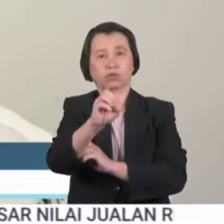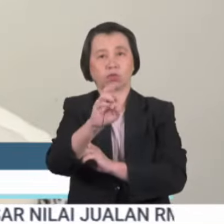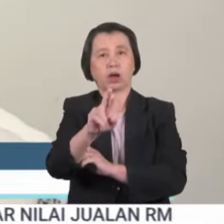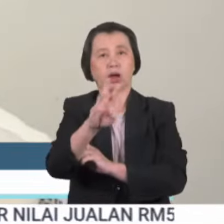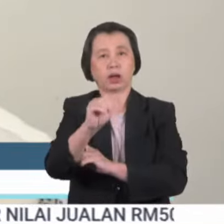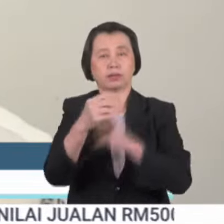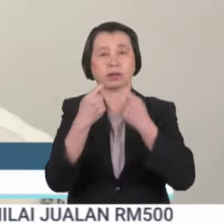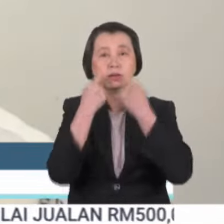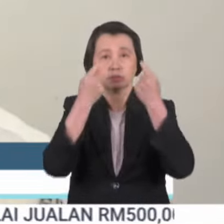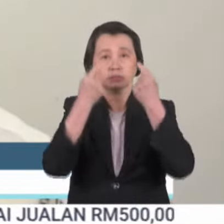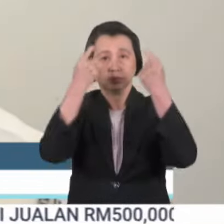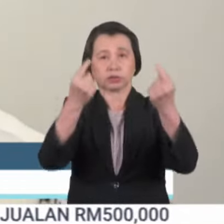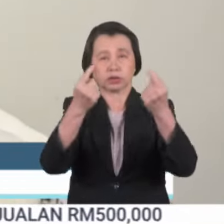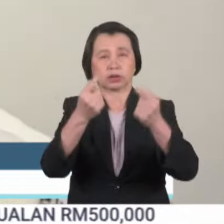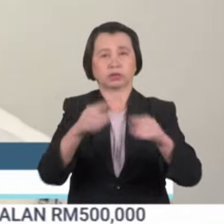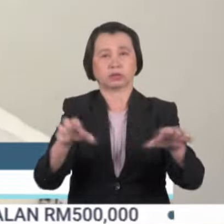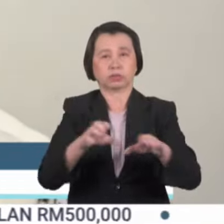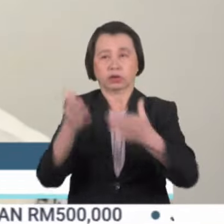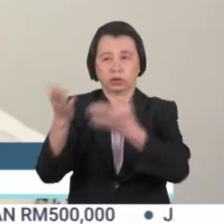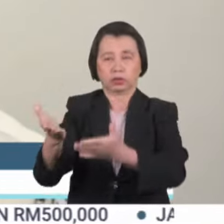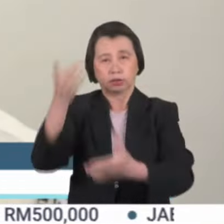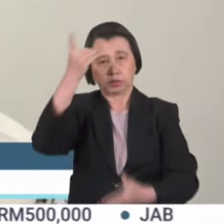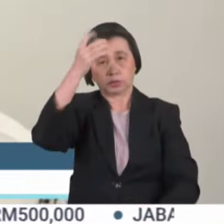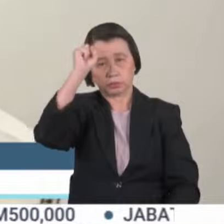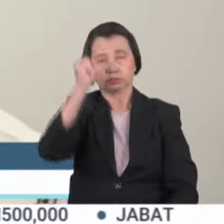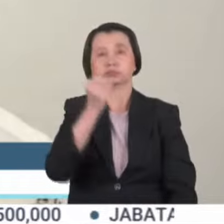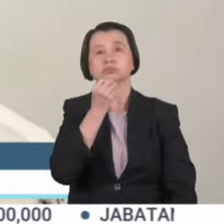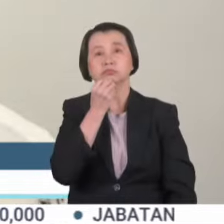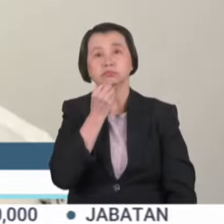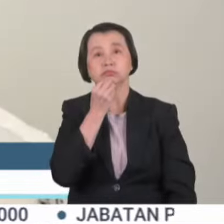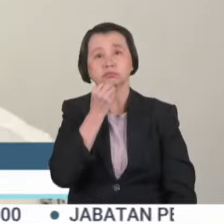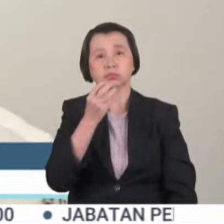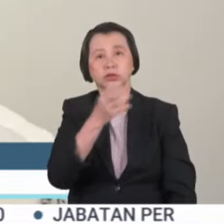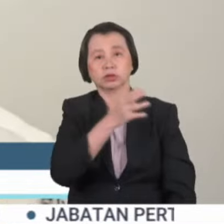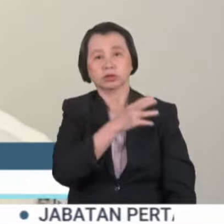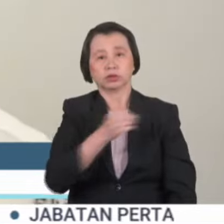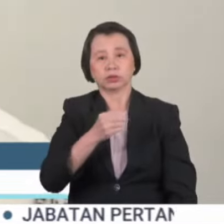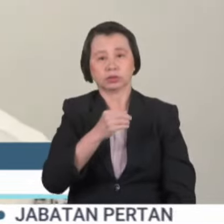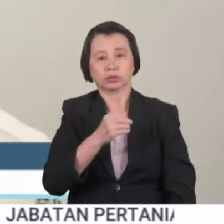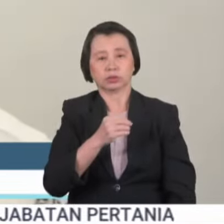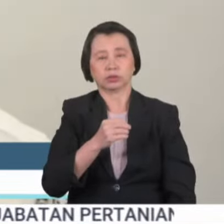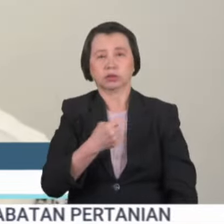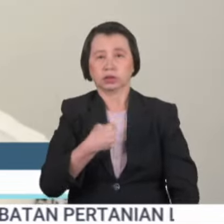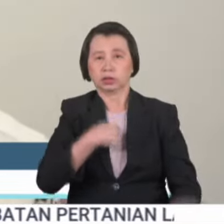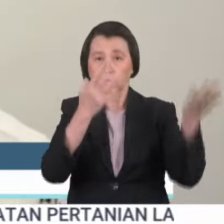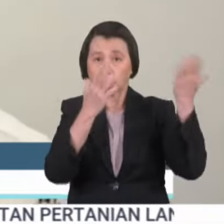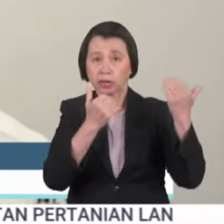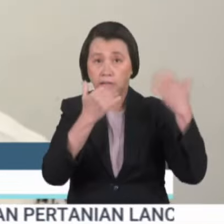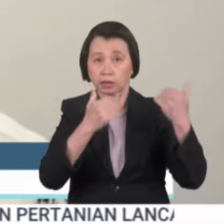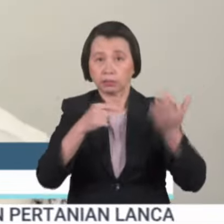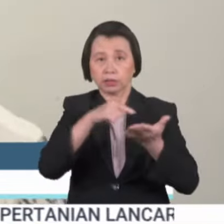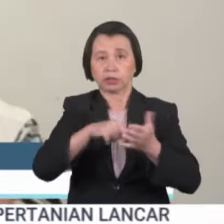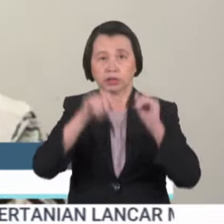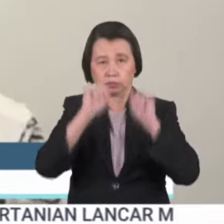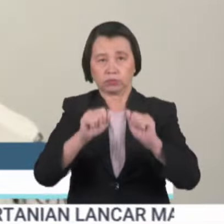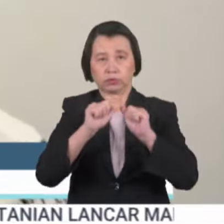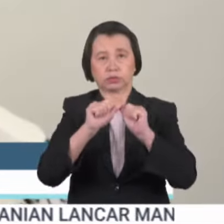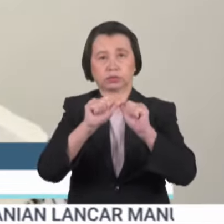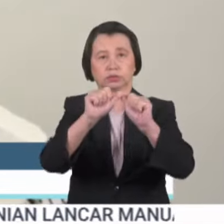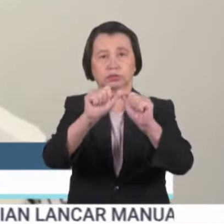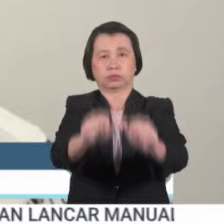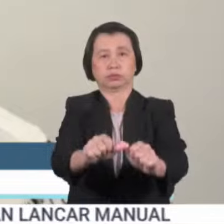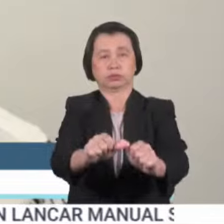yang berjaya dihasilkan oleh Datuk Seri Anwar Ibrahim, dan kita berdoa dan berharap agar ini mampu untuk